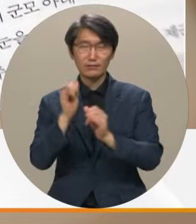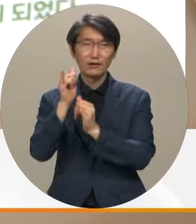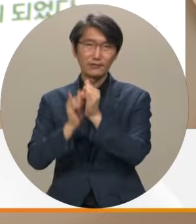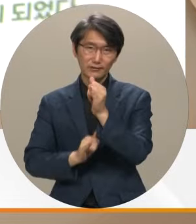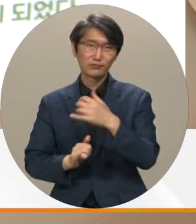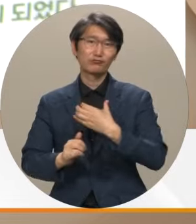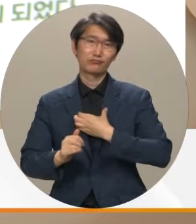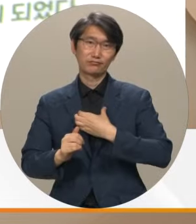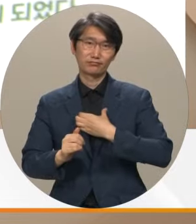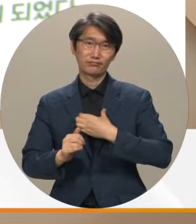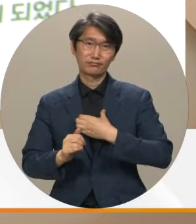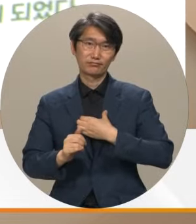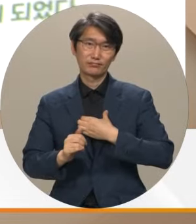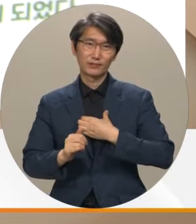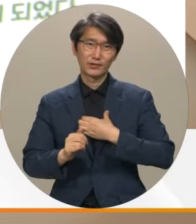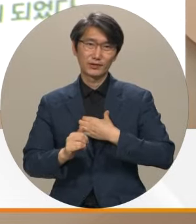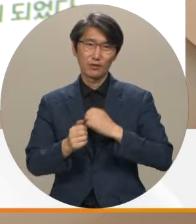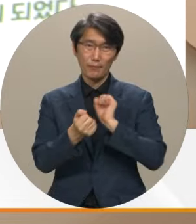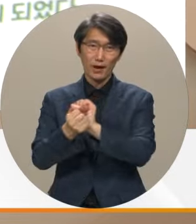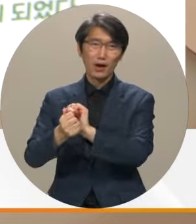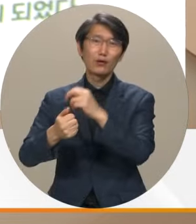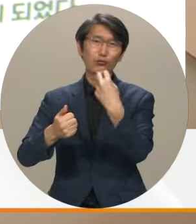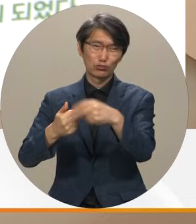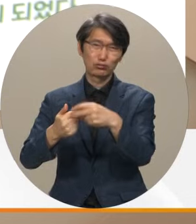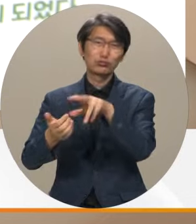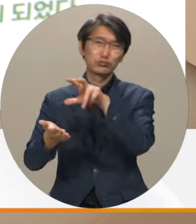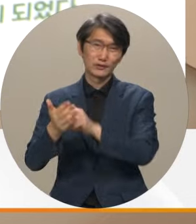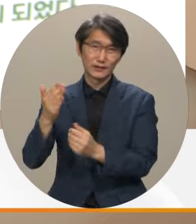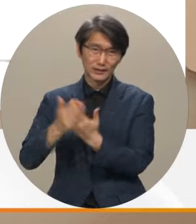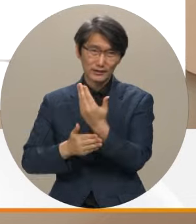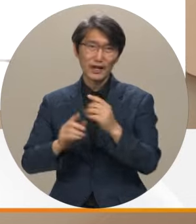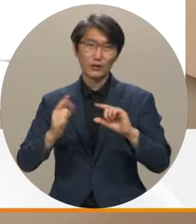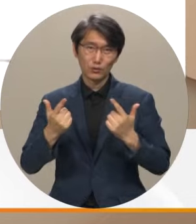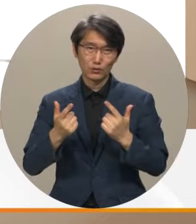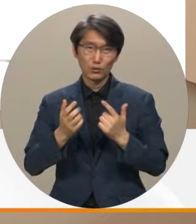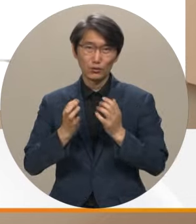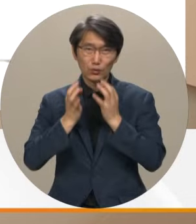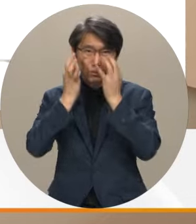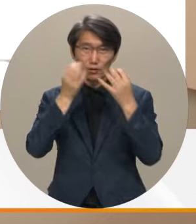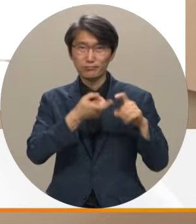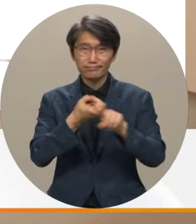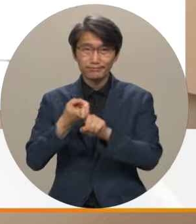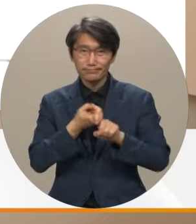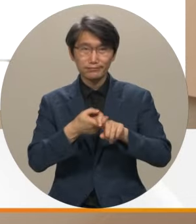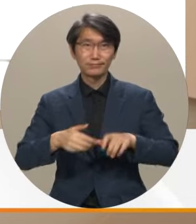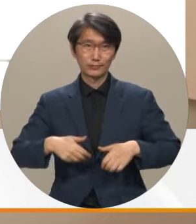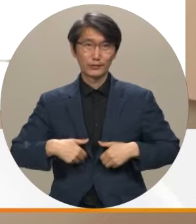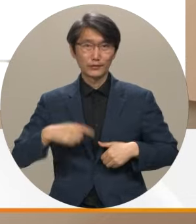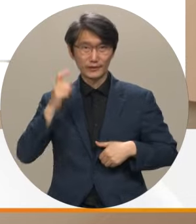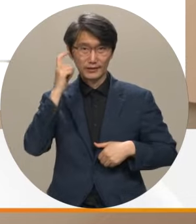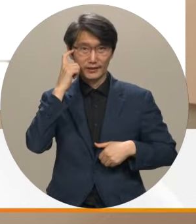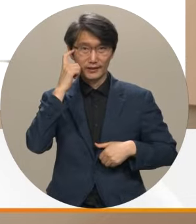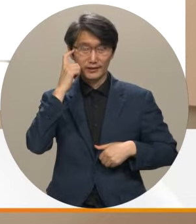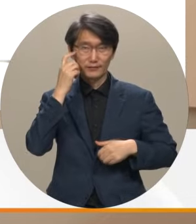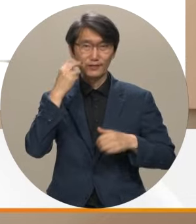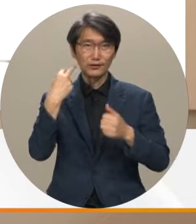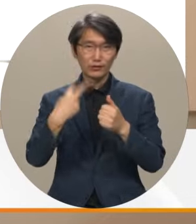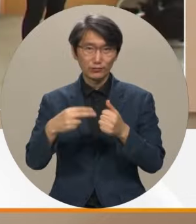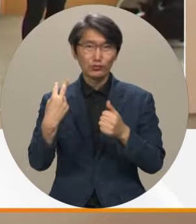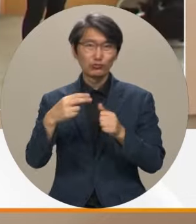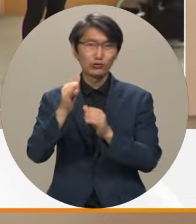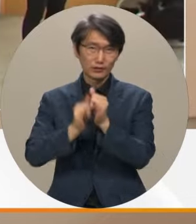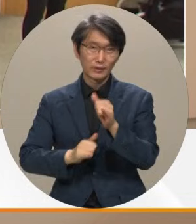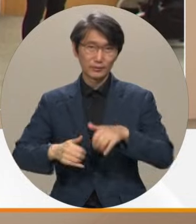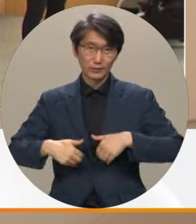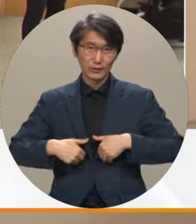역사의 위기가 교육의 위기로 이어지지 않도록 우리가 모두 노력을 해야 하지 않을까 그런 생각에서 이 역사 교육을 좀 더 강화해야